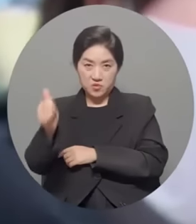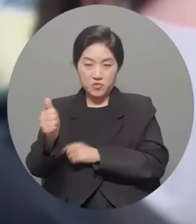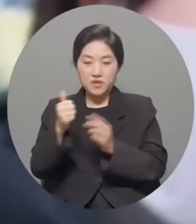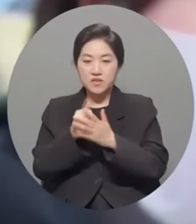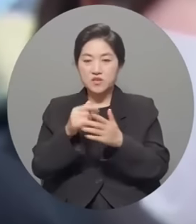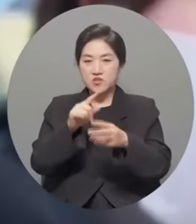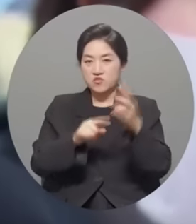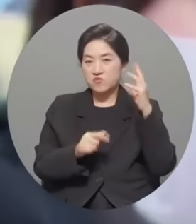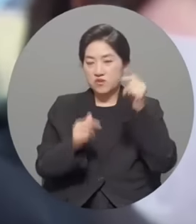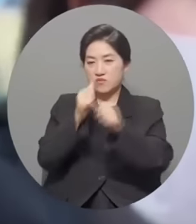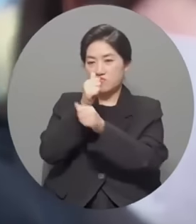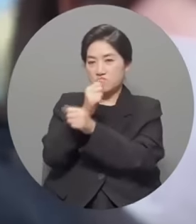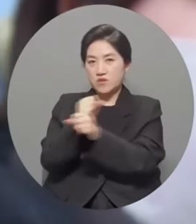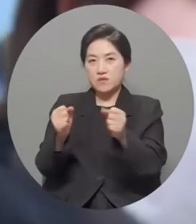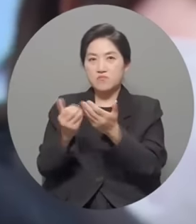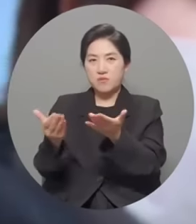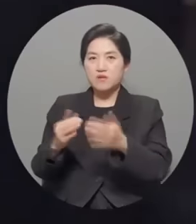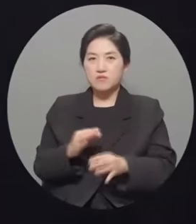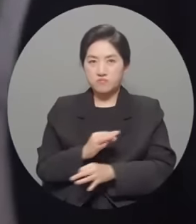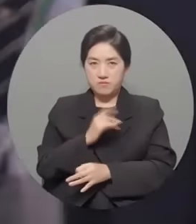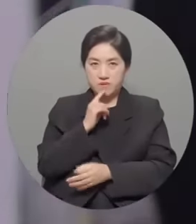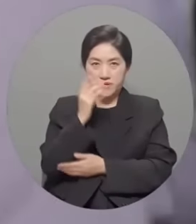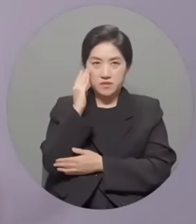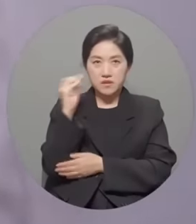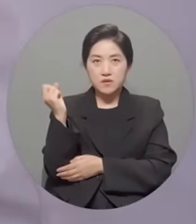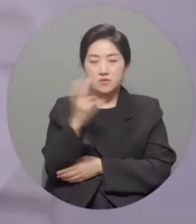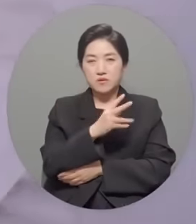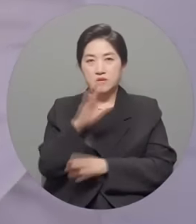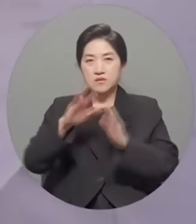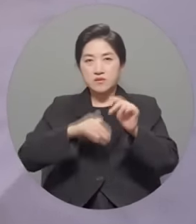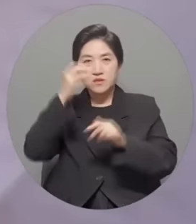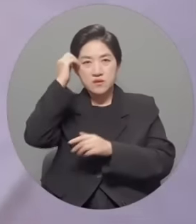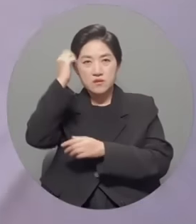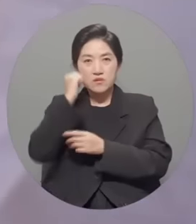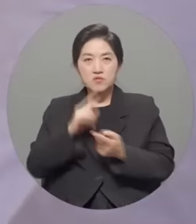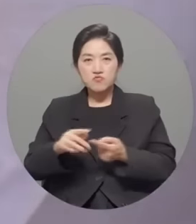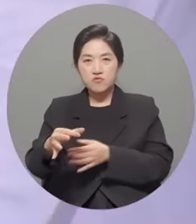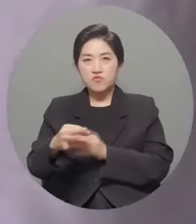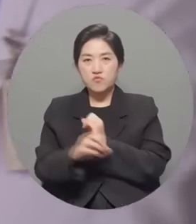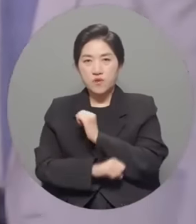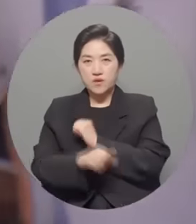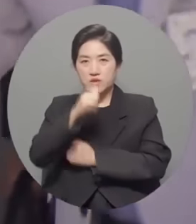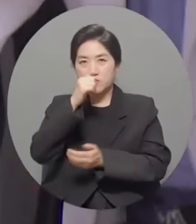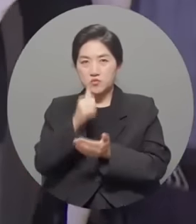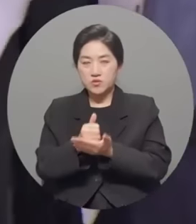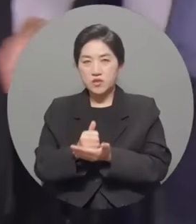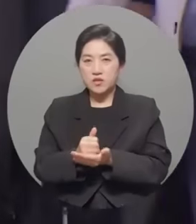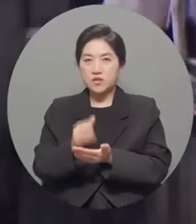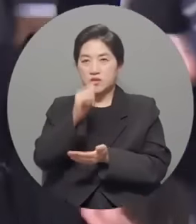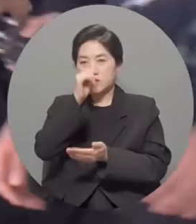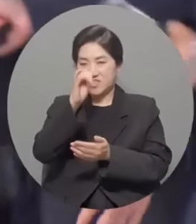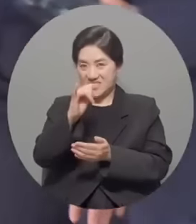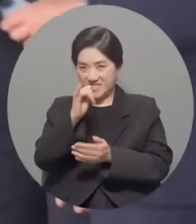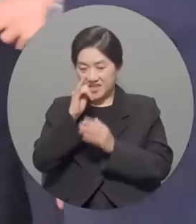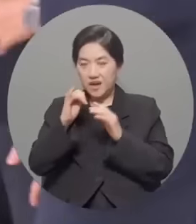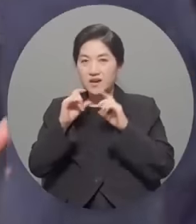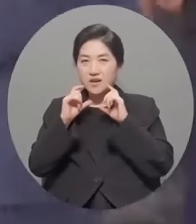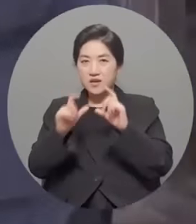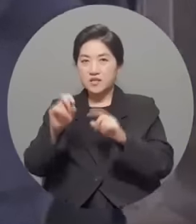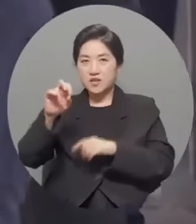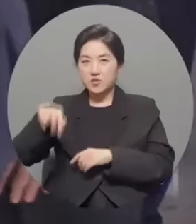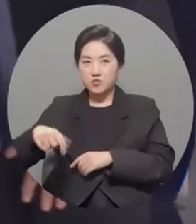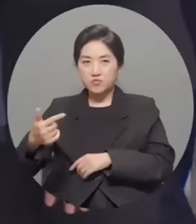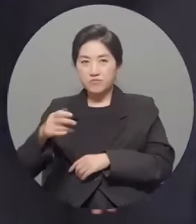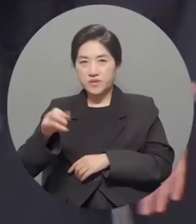윤석열 대통령이 사면한 것을 언급했고 정의기억연대 후원금을 횡령한 혐의로 윤미향 의원이 유죄를 받은 것도